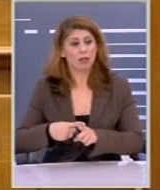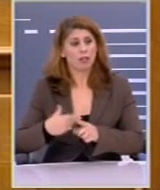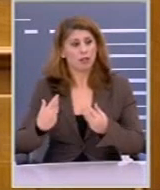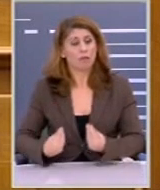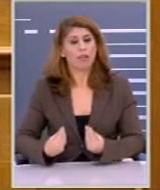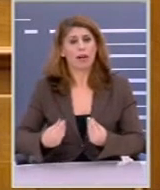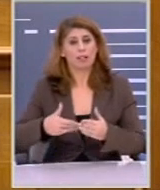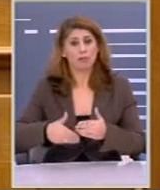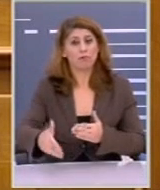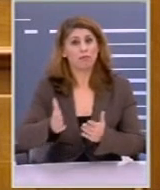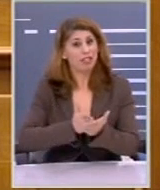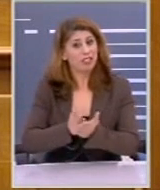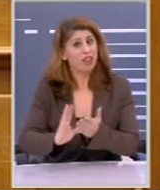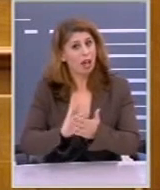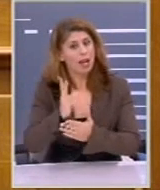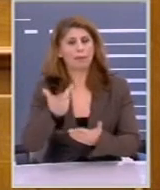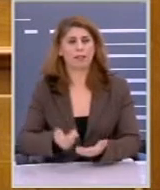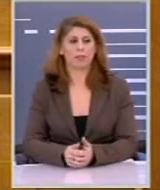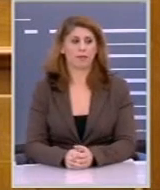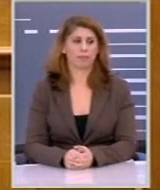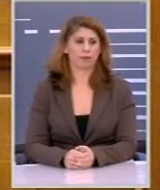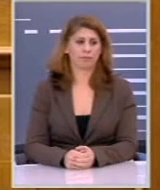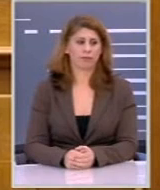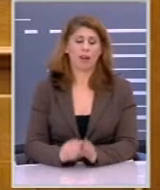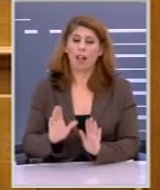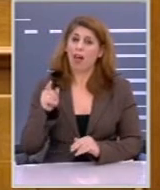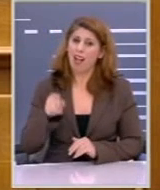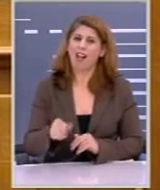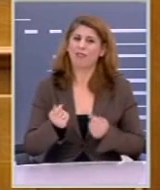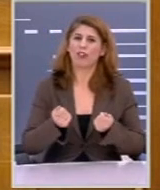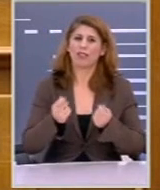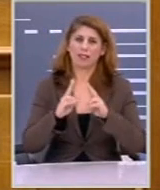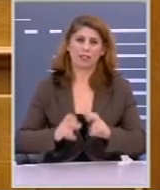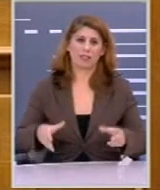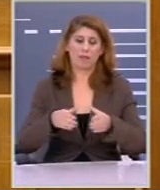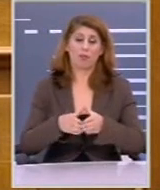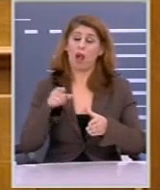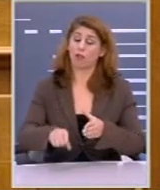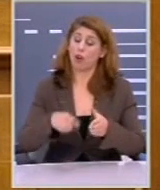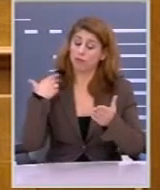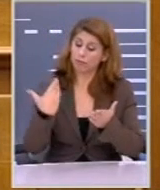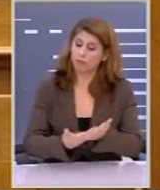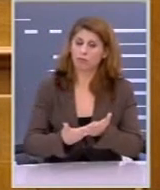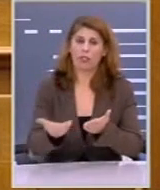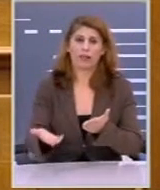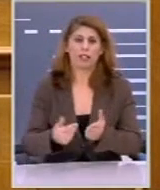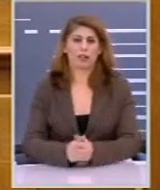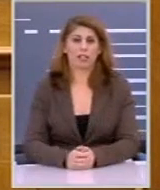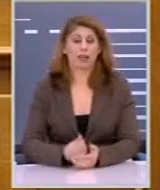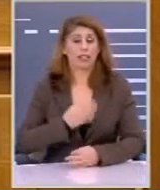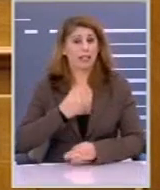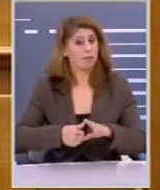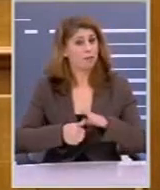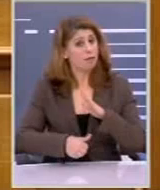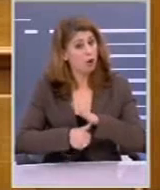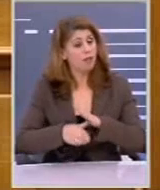καλύτερη πατρίδα, μια δίκαιη ανάπτυξη? Και όμως αυτό έγινε στην Εξεταστική Επιτροπή. Αυτό αποκαλύφθηκε. Κύριε Πρόεδρε, θέλω